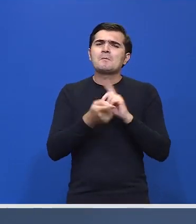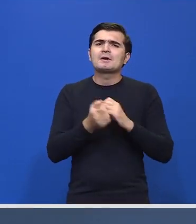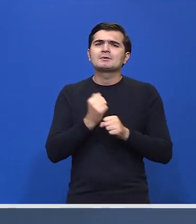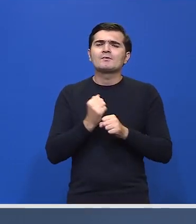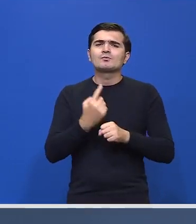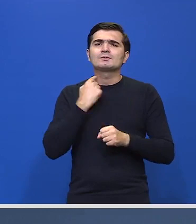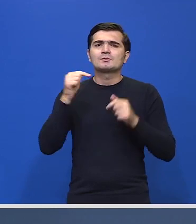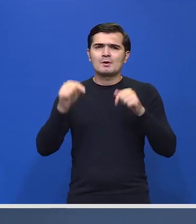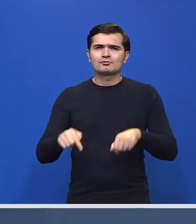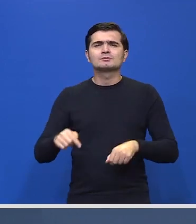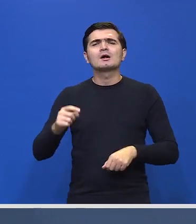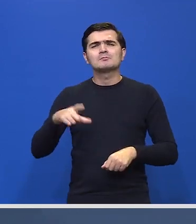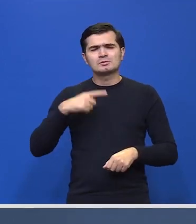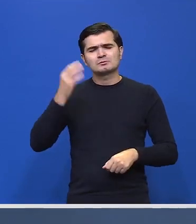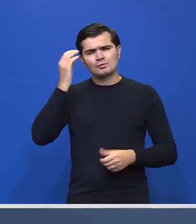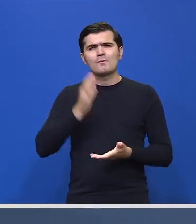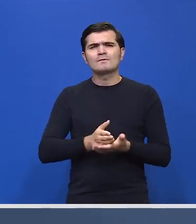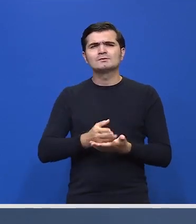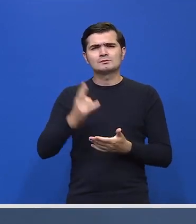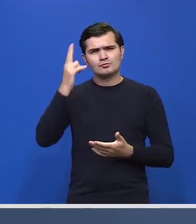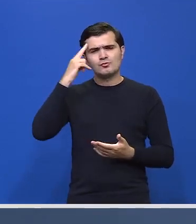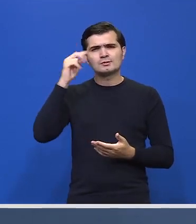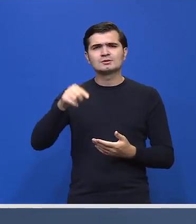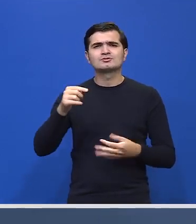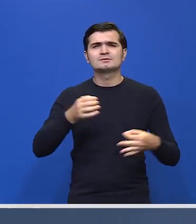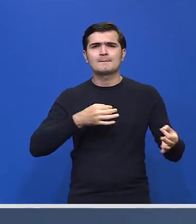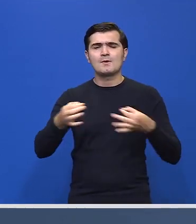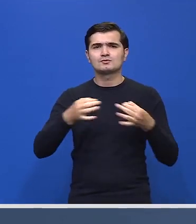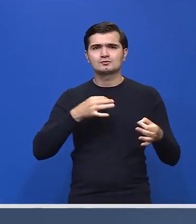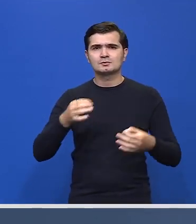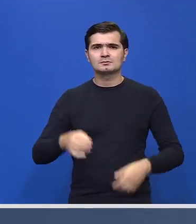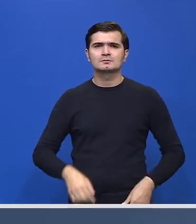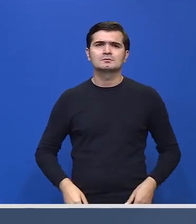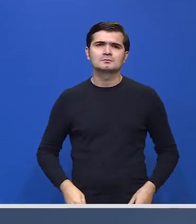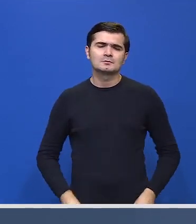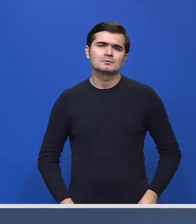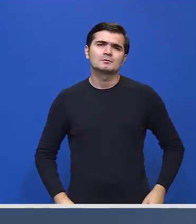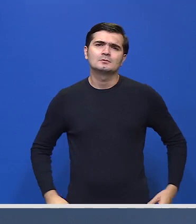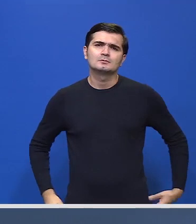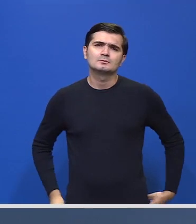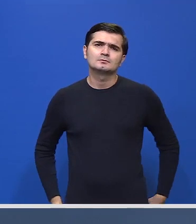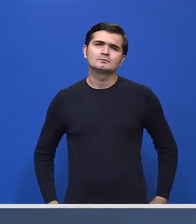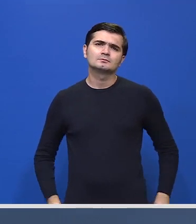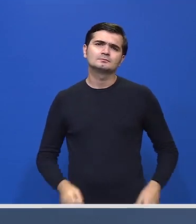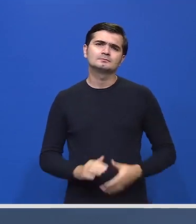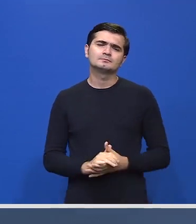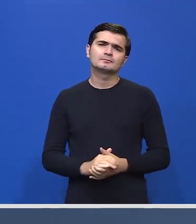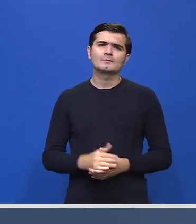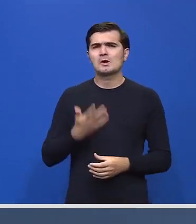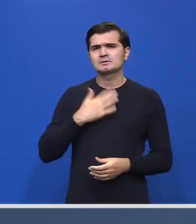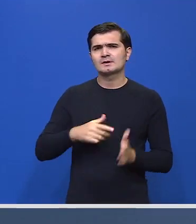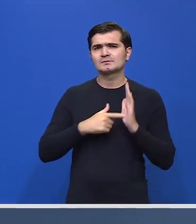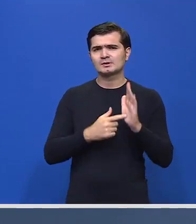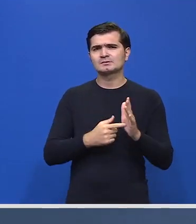convins că măsurile sunt deja cunoscute, aș prezenta situația de